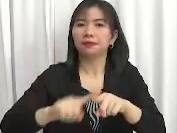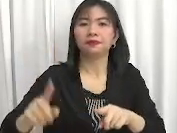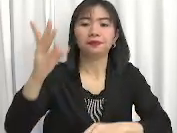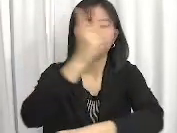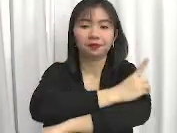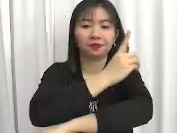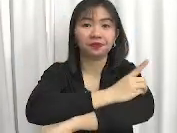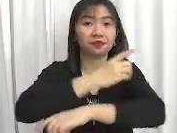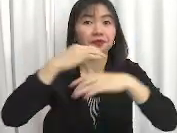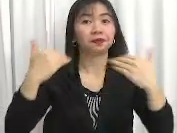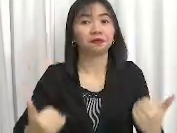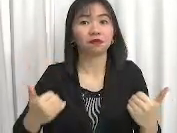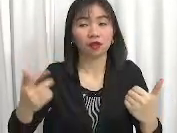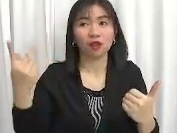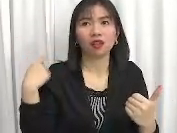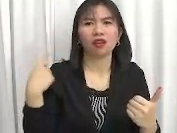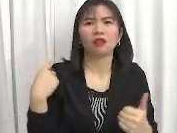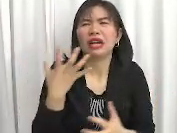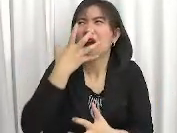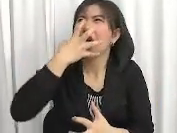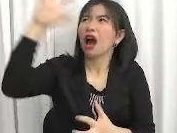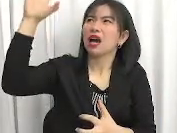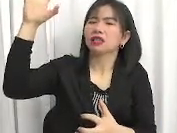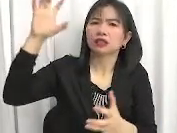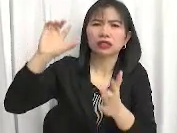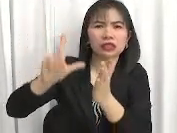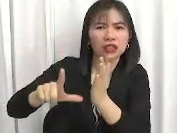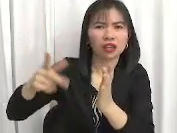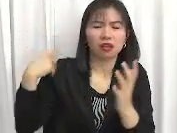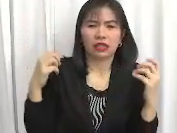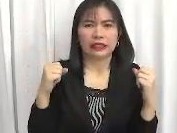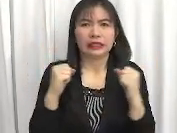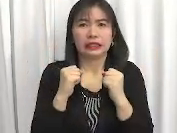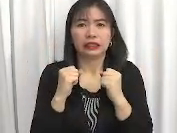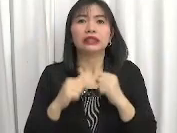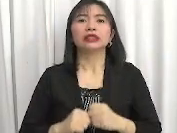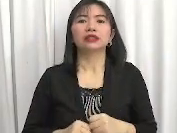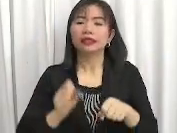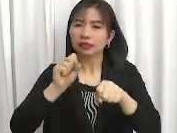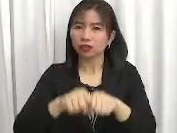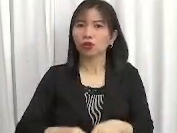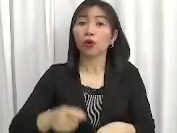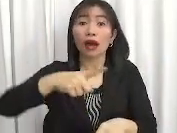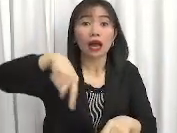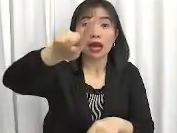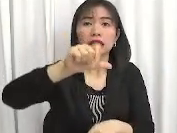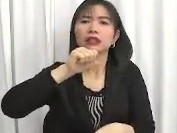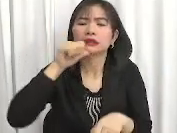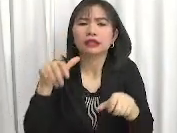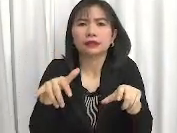ngayon. Mainit, tapos malamig. So, wag tayong kabahan.